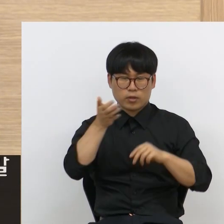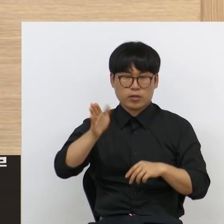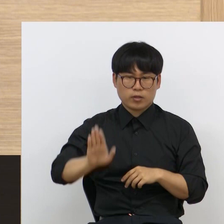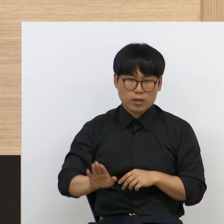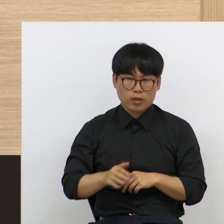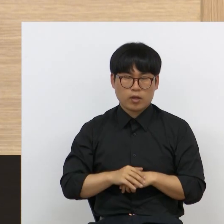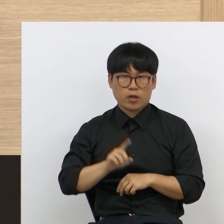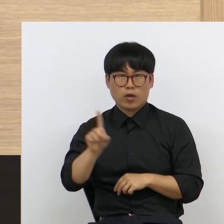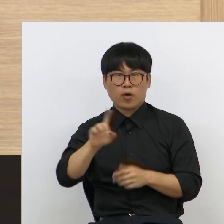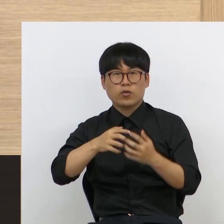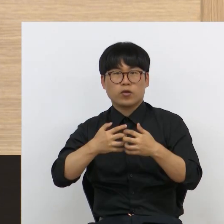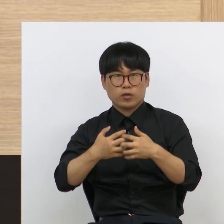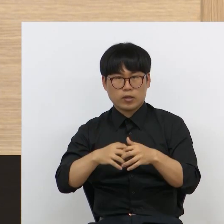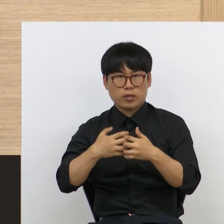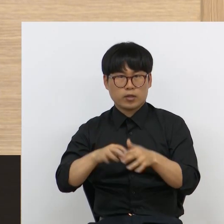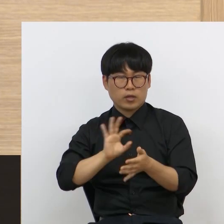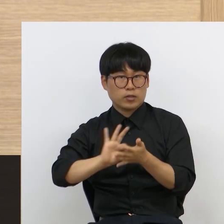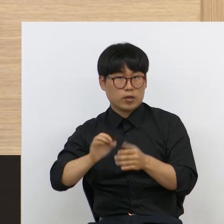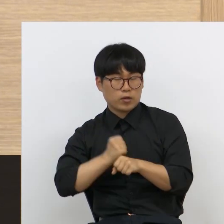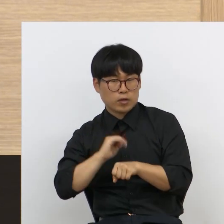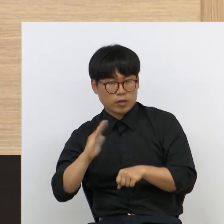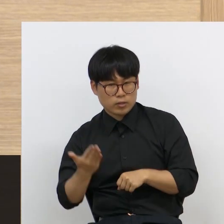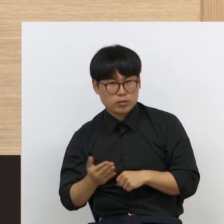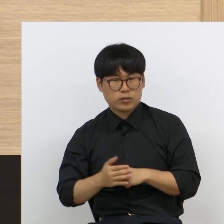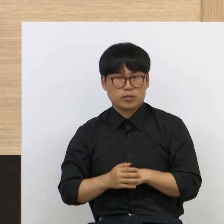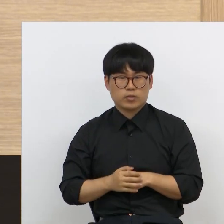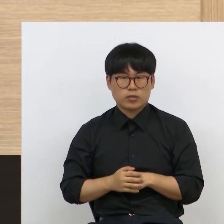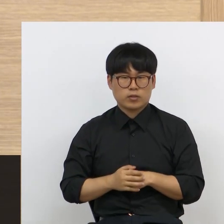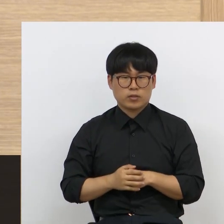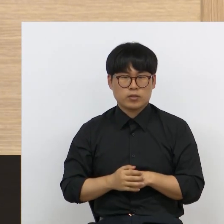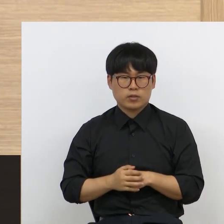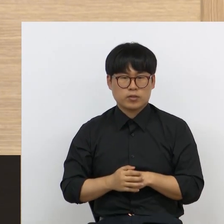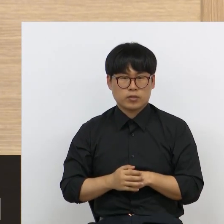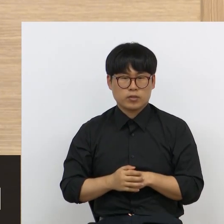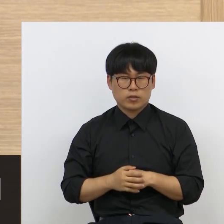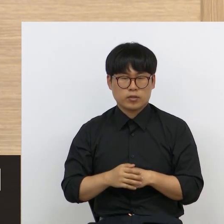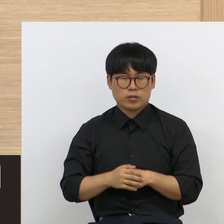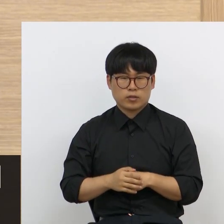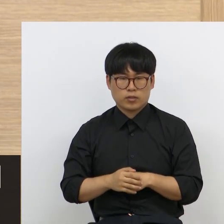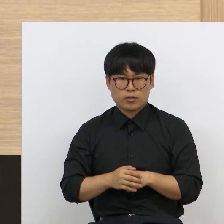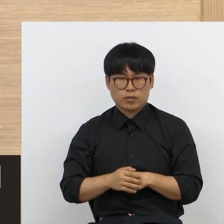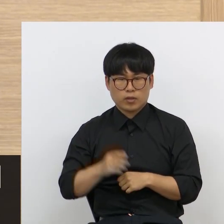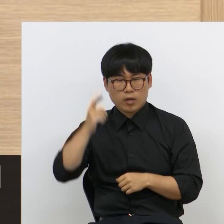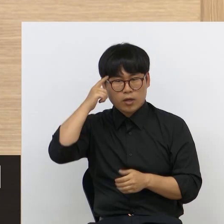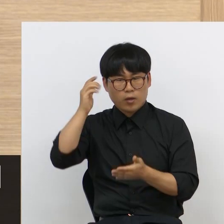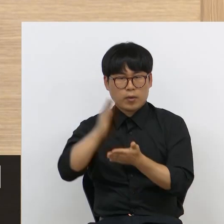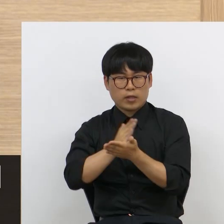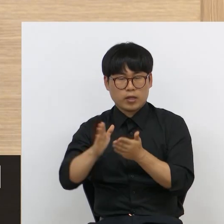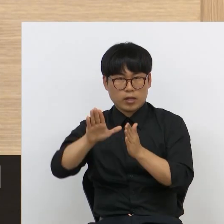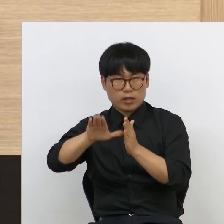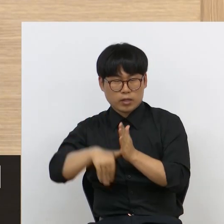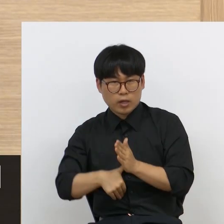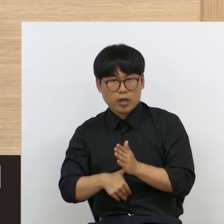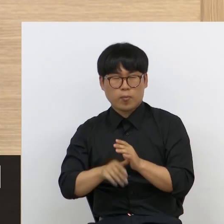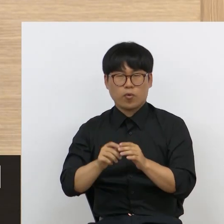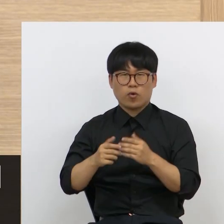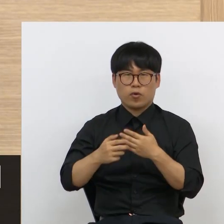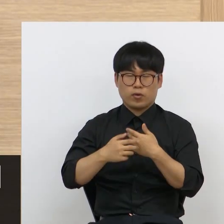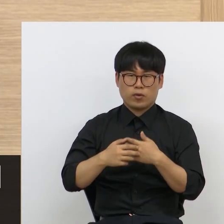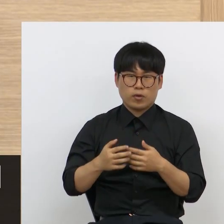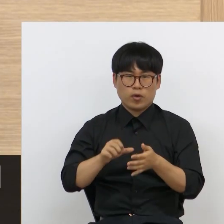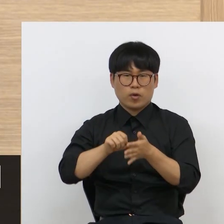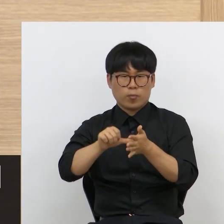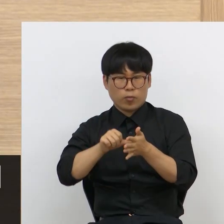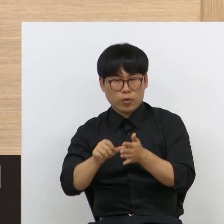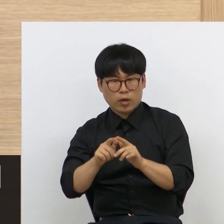기기를 사용할지 거기에는 의학적 판단이 있을 수 있고 의학적 판단 이외에 아까도 말씀드린 모양이라든지 여러 가지